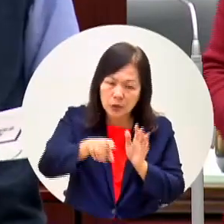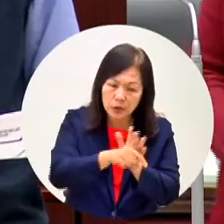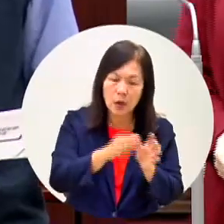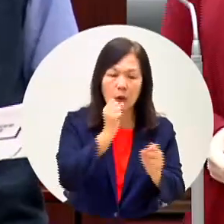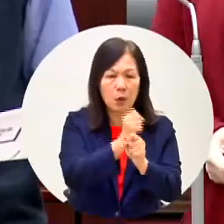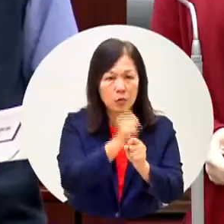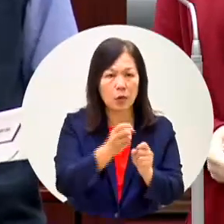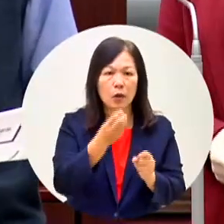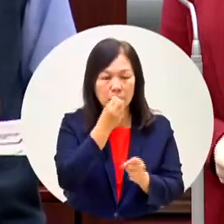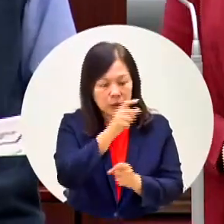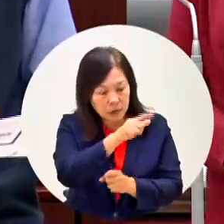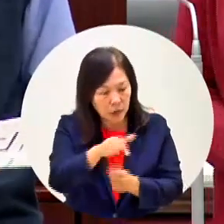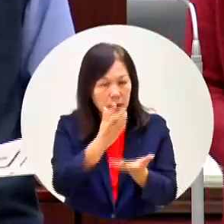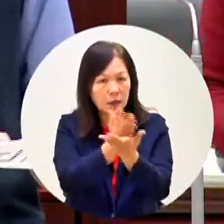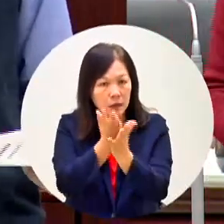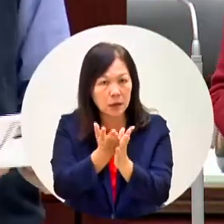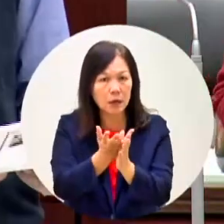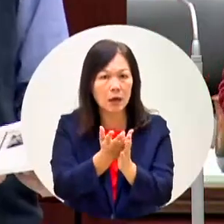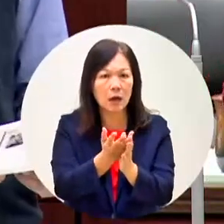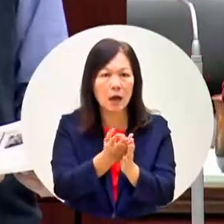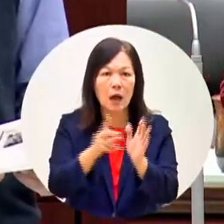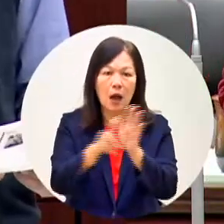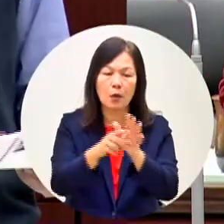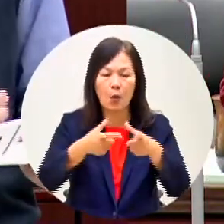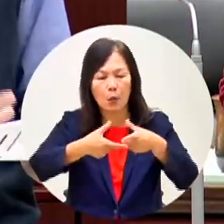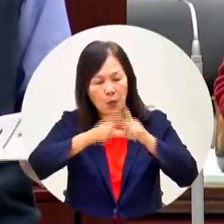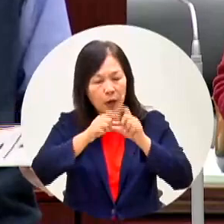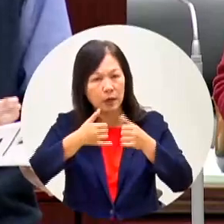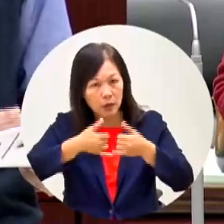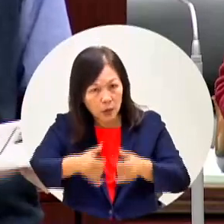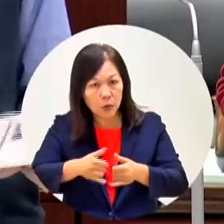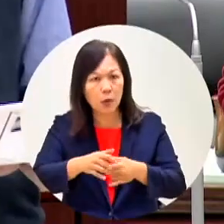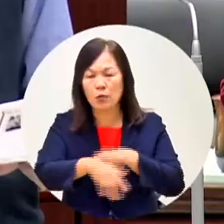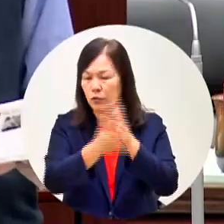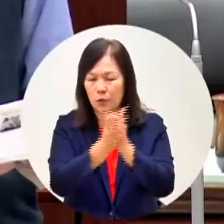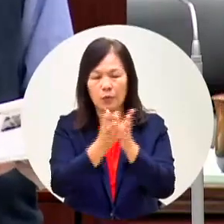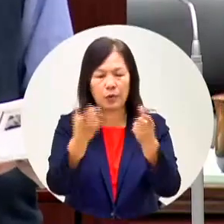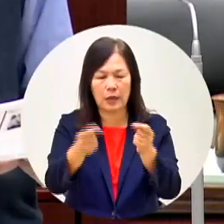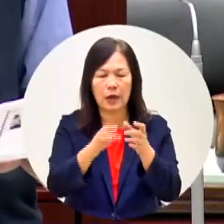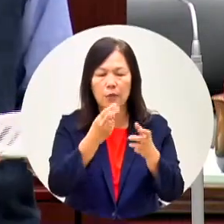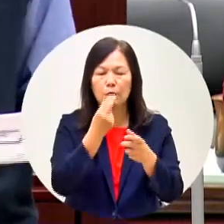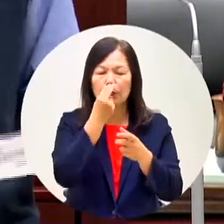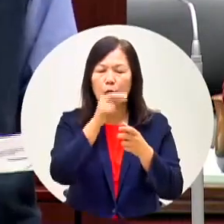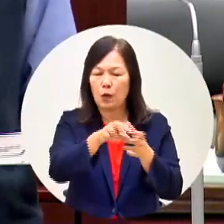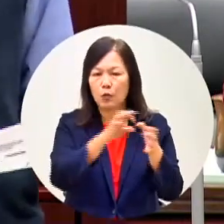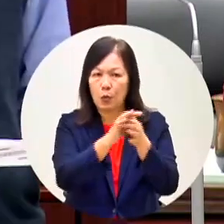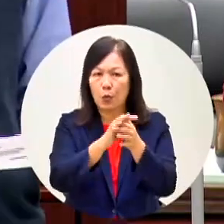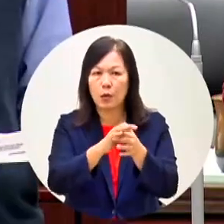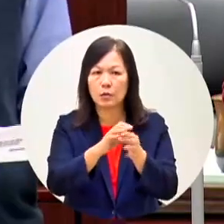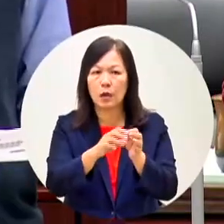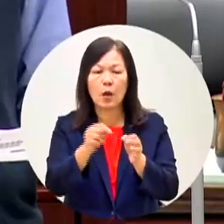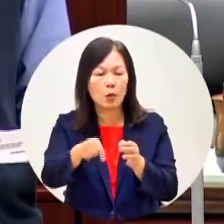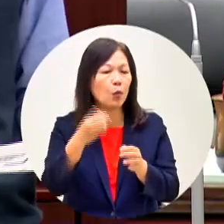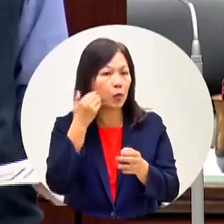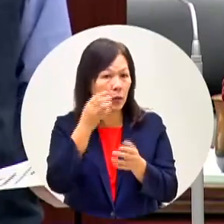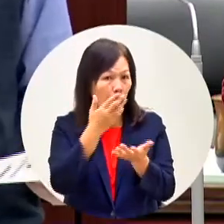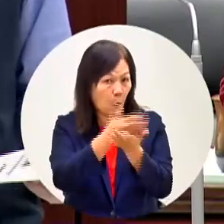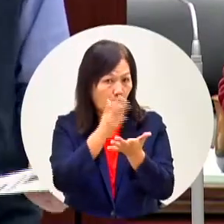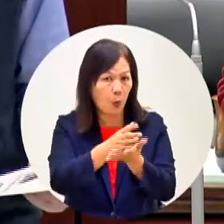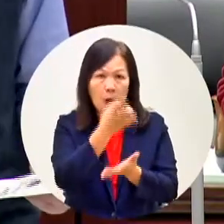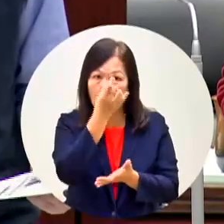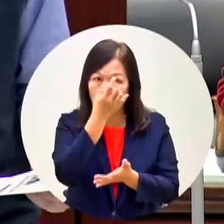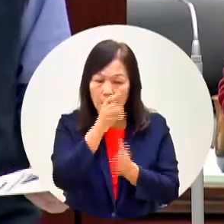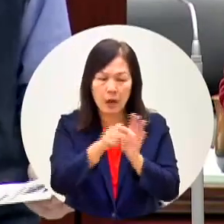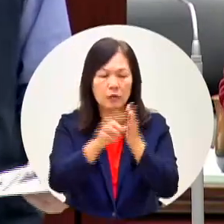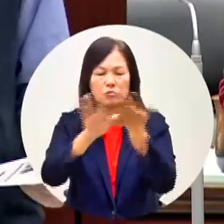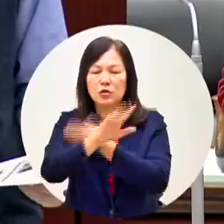有居民回家的路，通通离不开空污。当空气污染解决不了，所有的一切都是空谈。我是这么